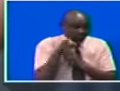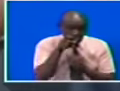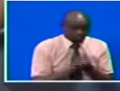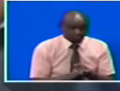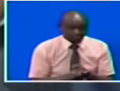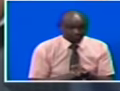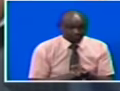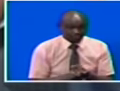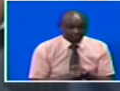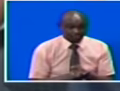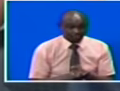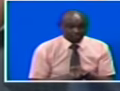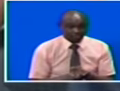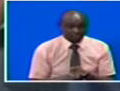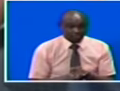kwamba